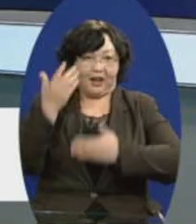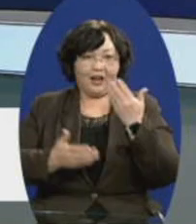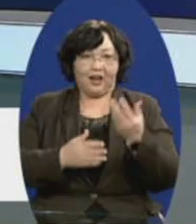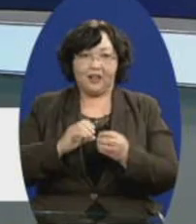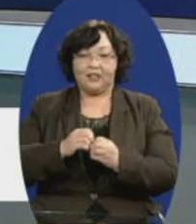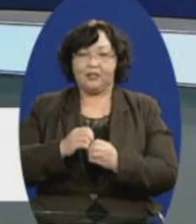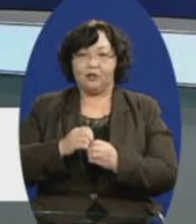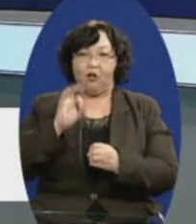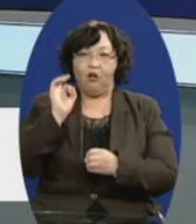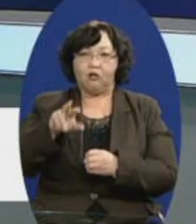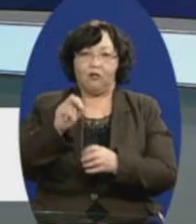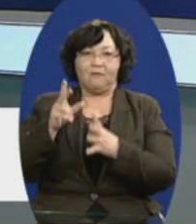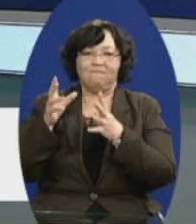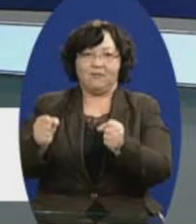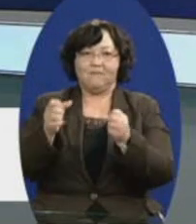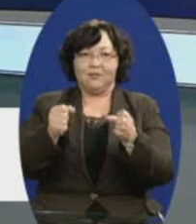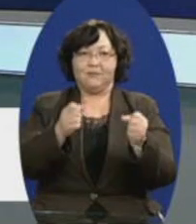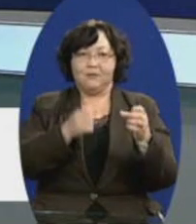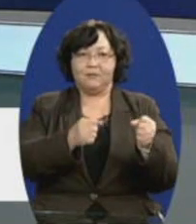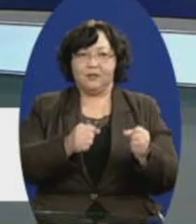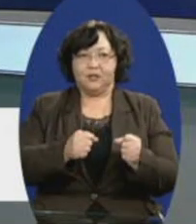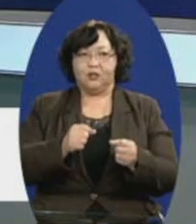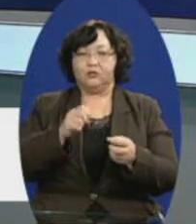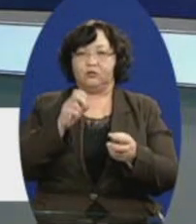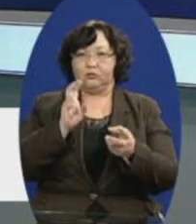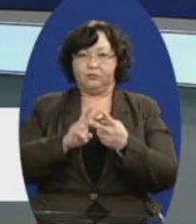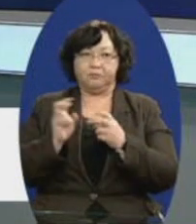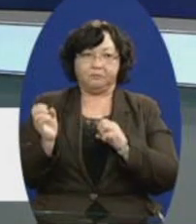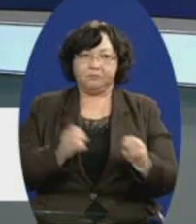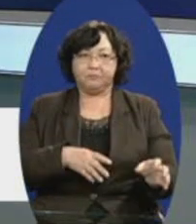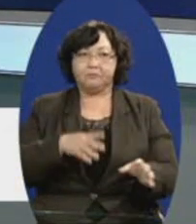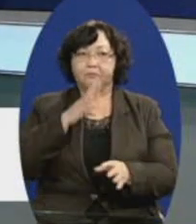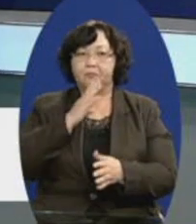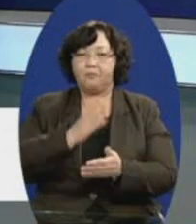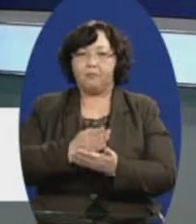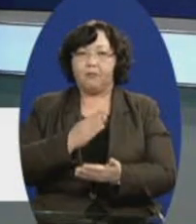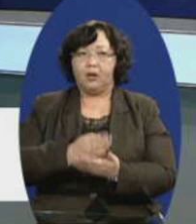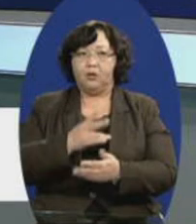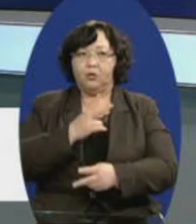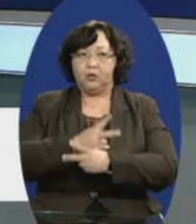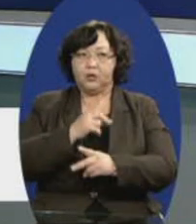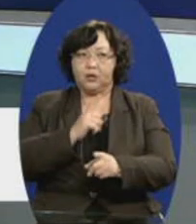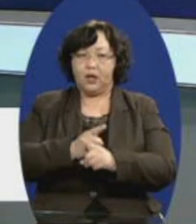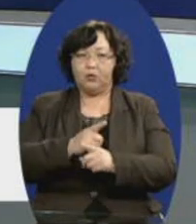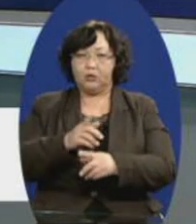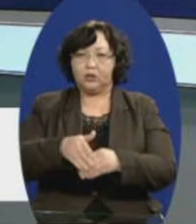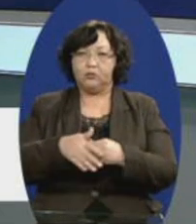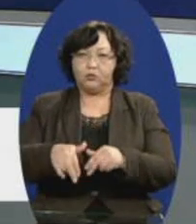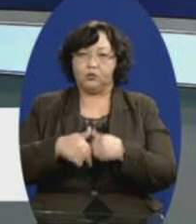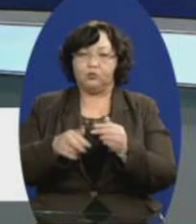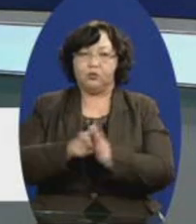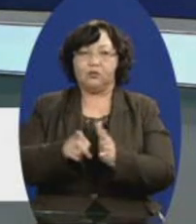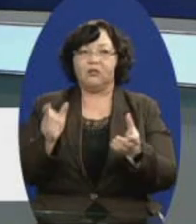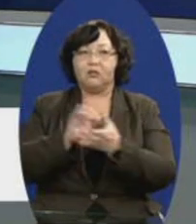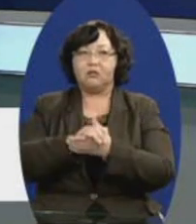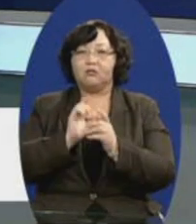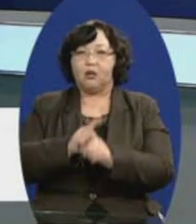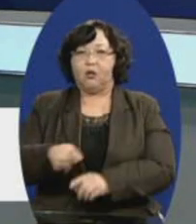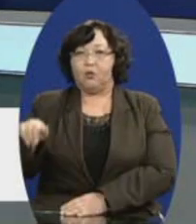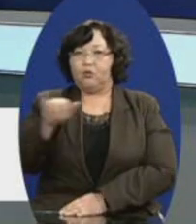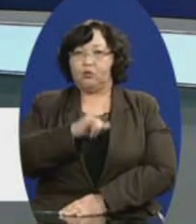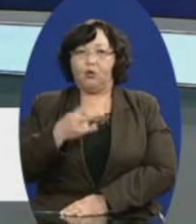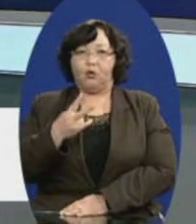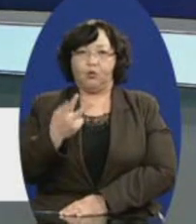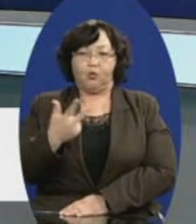иргэдийг бол олж илрүүлэх юм гурван боломж байгаа. За эрх зүйн туслалцаа харилцан үзүүлэх гэрээтэй орнууд өнөөдрийн хувьд бол нийт 23